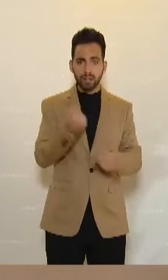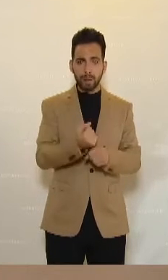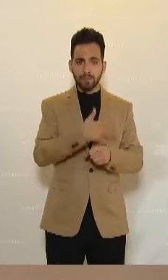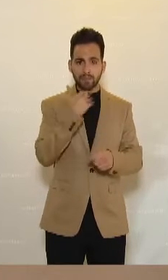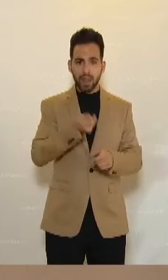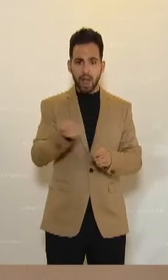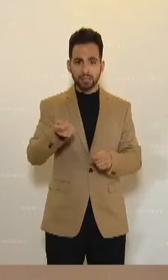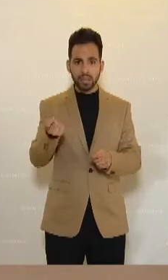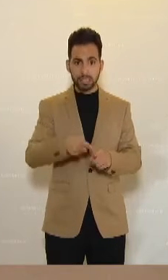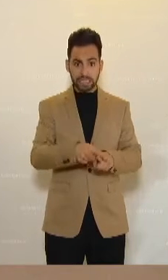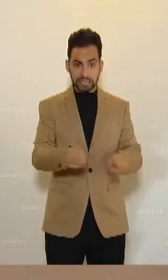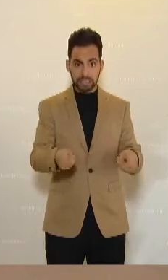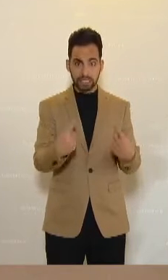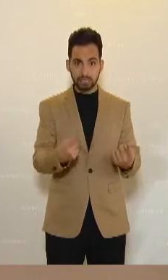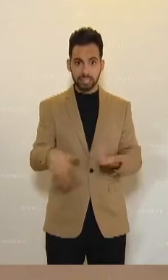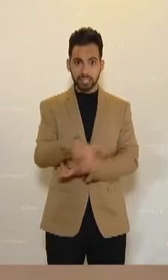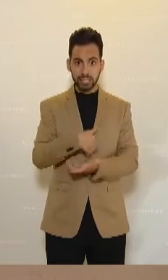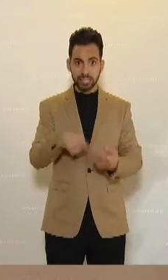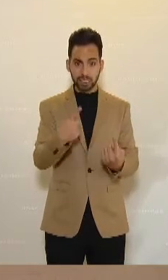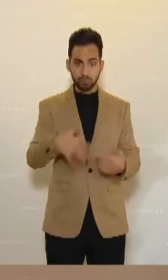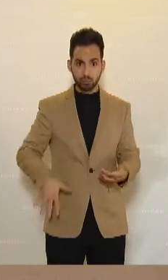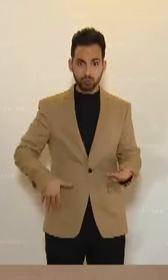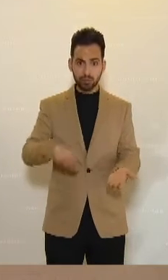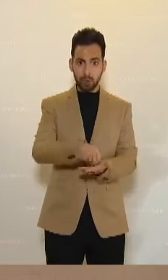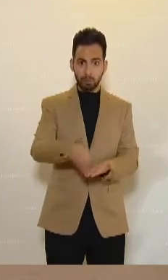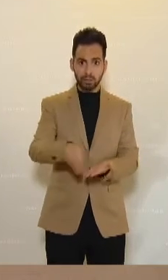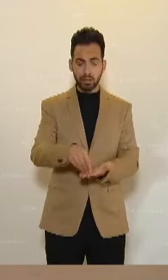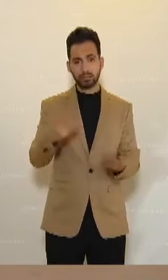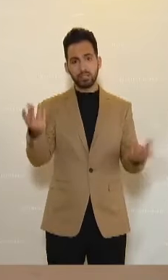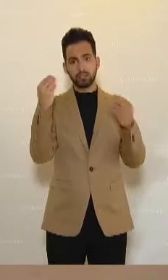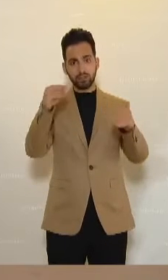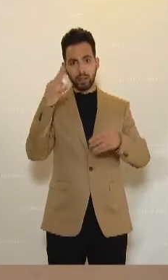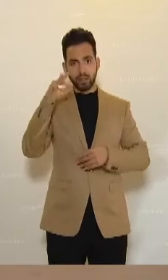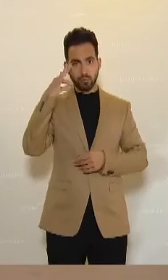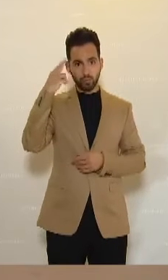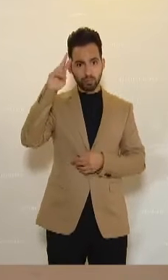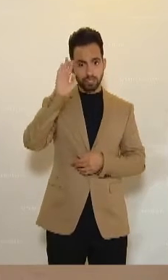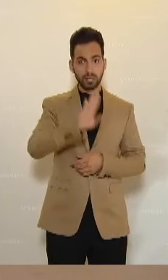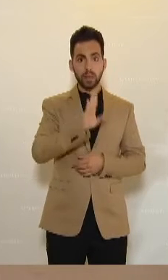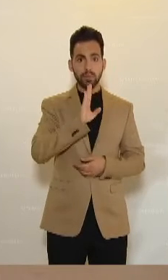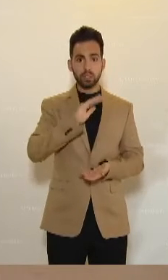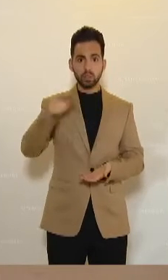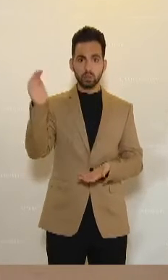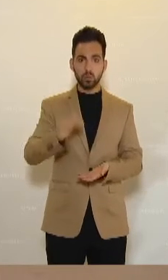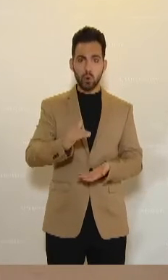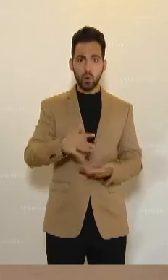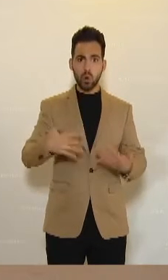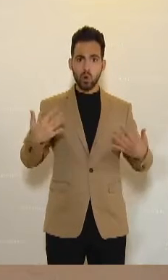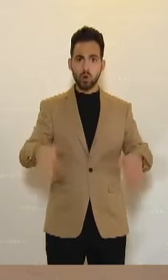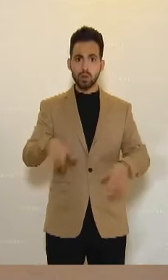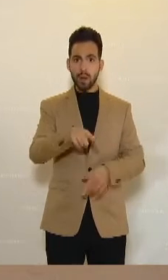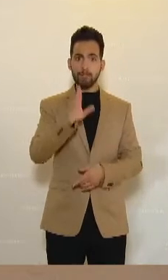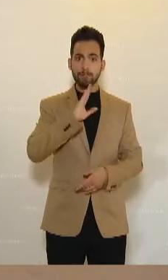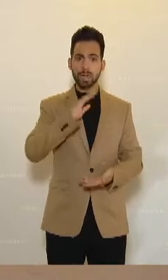einzahlen. Und das sind die ersten, die jetzt für diese Krise zahlen, geschätzte Damen und Herren, indem ihre Pension verringert wird, indem ihre